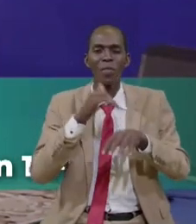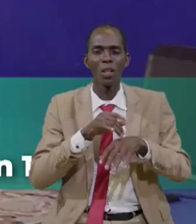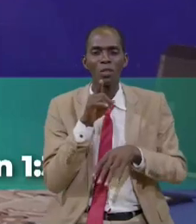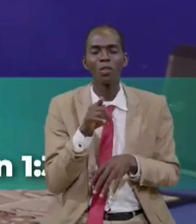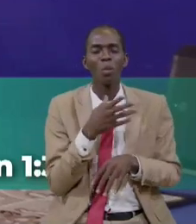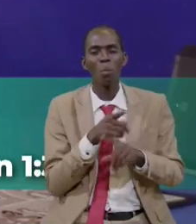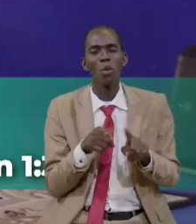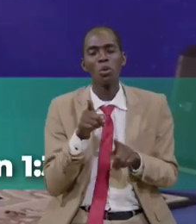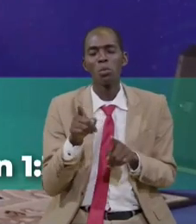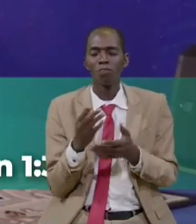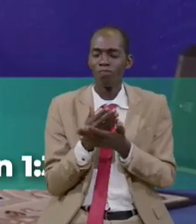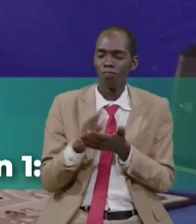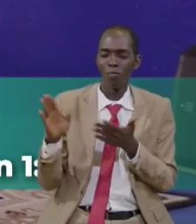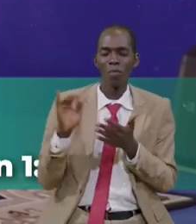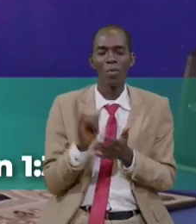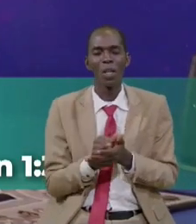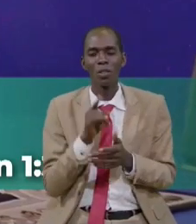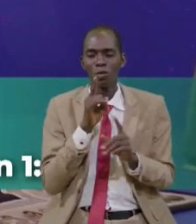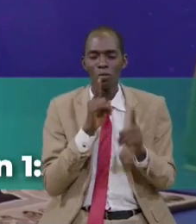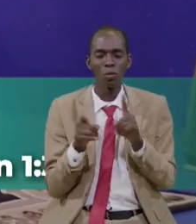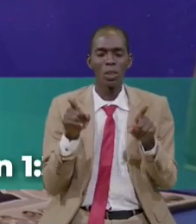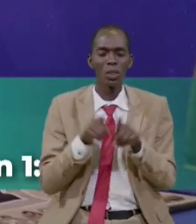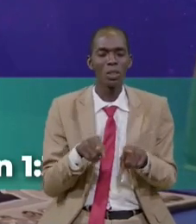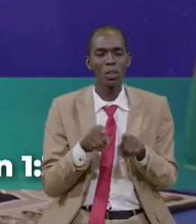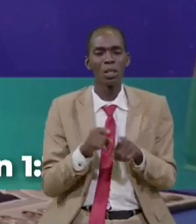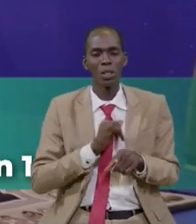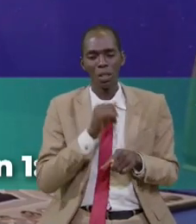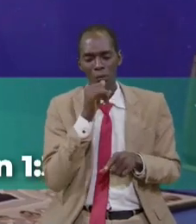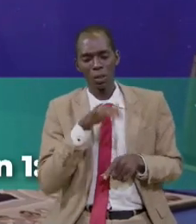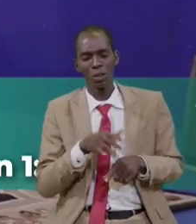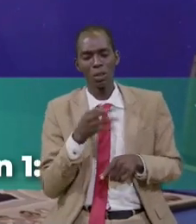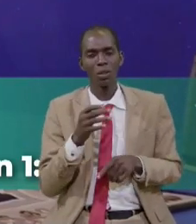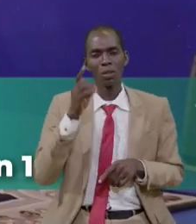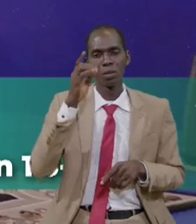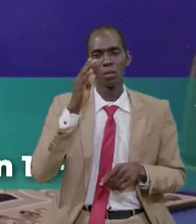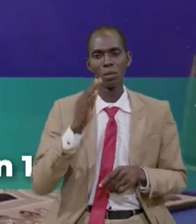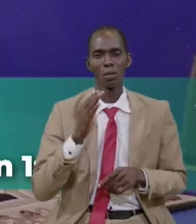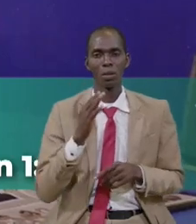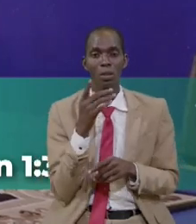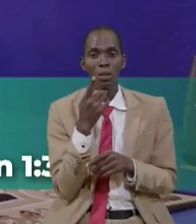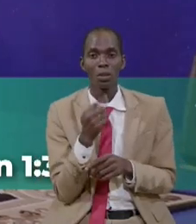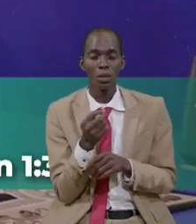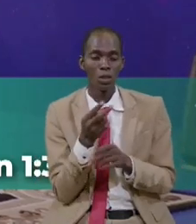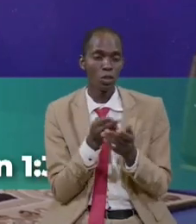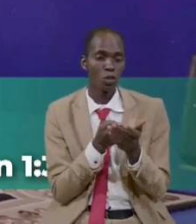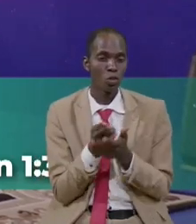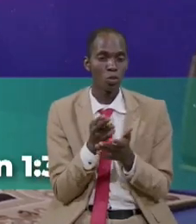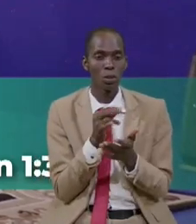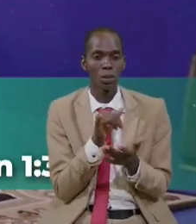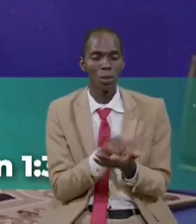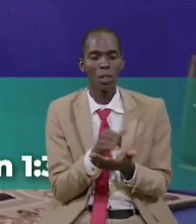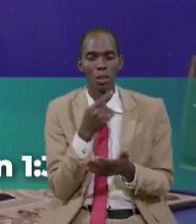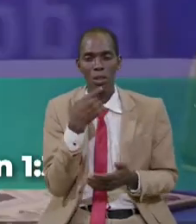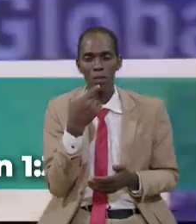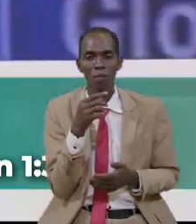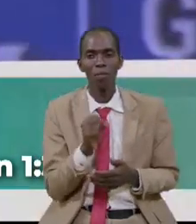ne sanctifie personne. Mais la vérité de la parole de Dieu, la vérité qui dit, voici